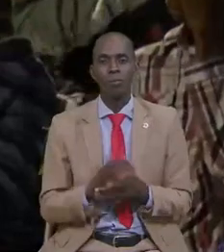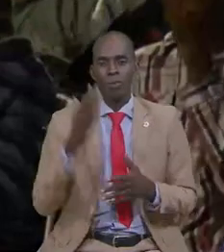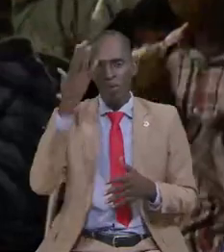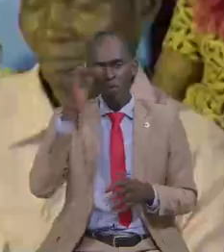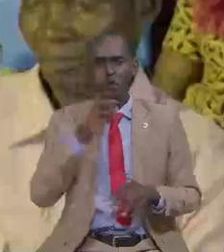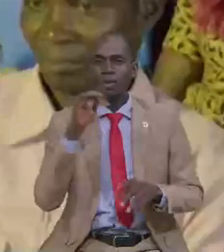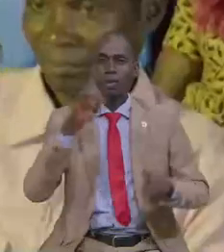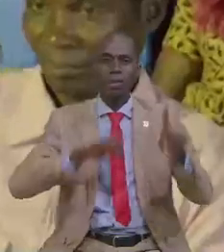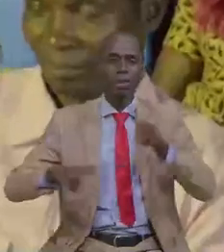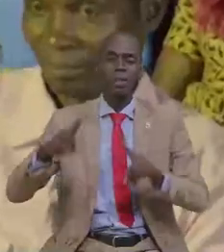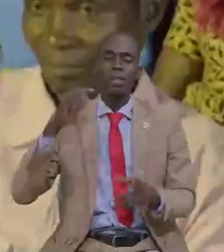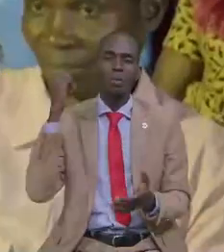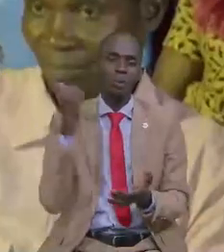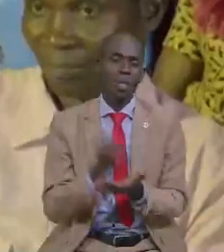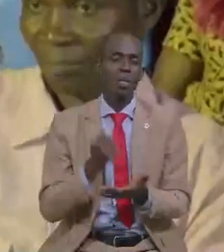l'accompagnaient.